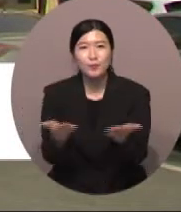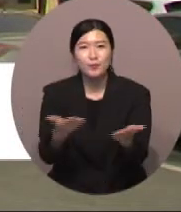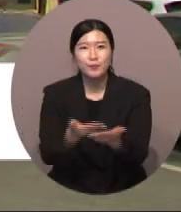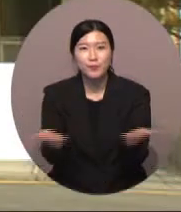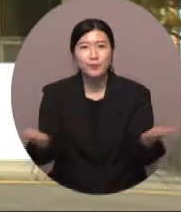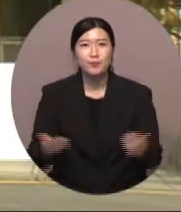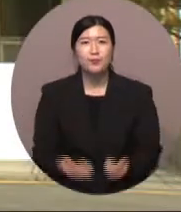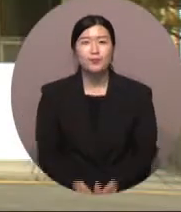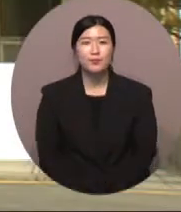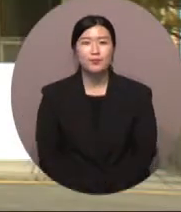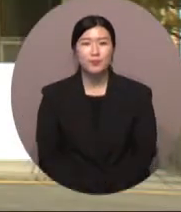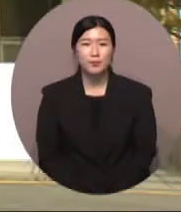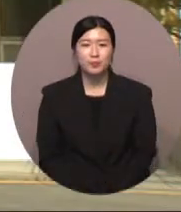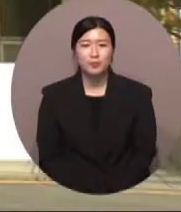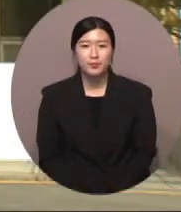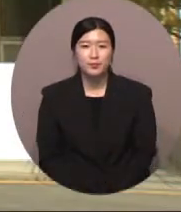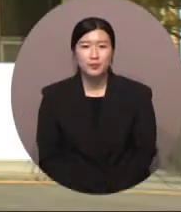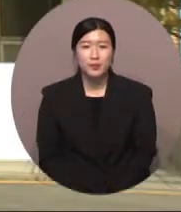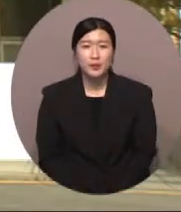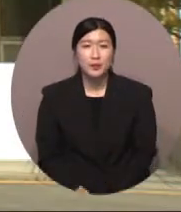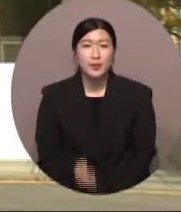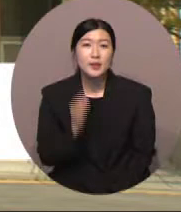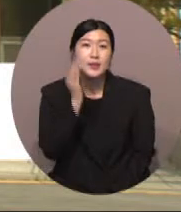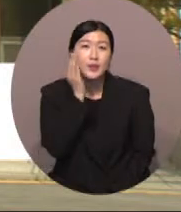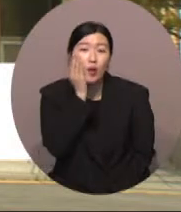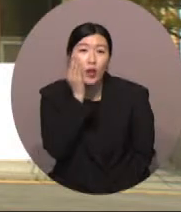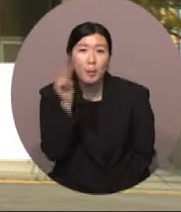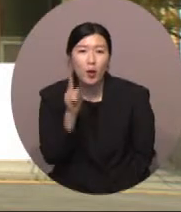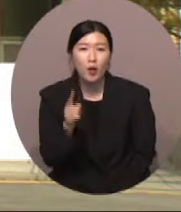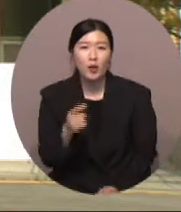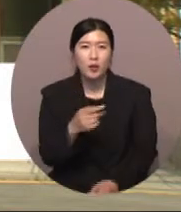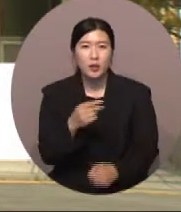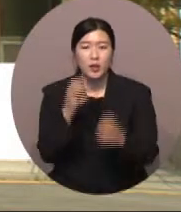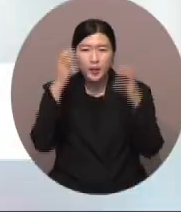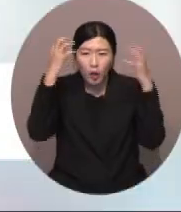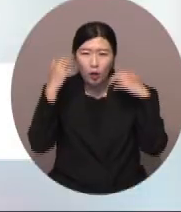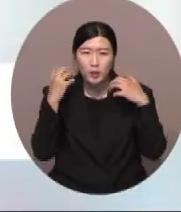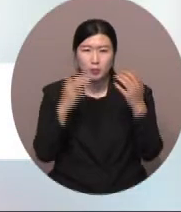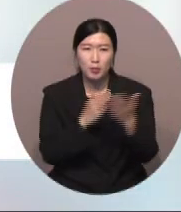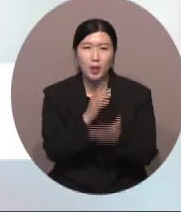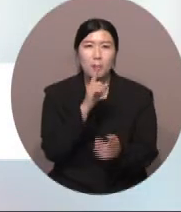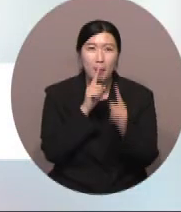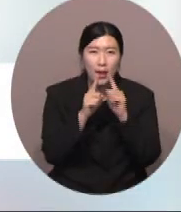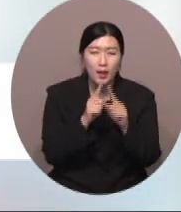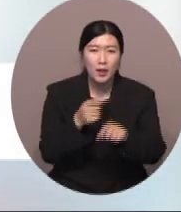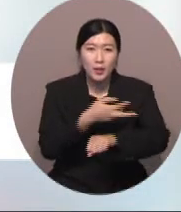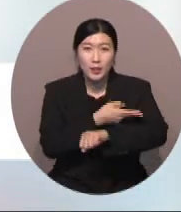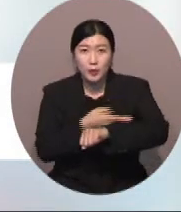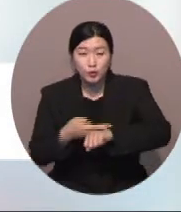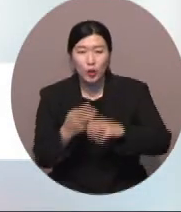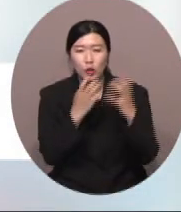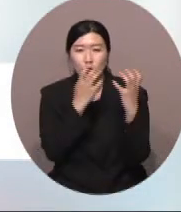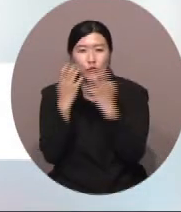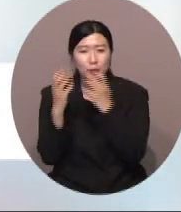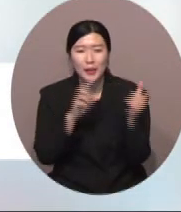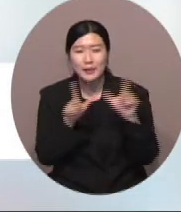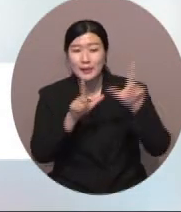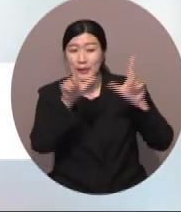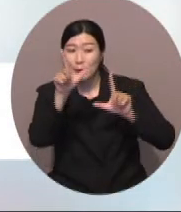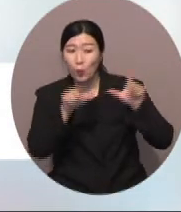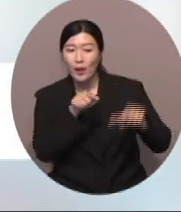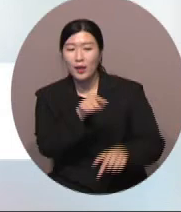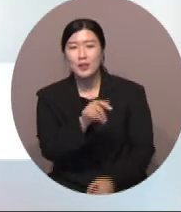배포합니다 청양에 2부 티코는 여름에 자주 쓰는 말과 물놀이 수박 먹는 모습 등의 다양한 상황을